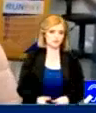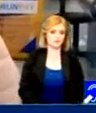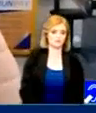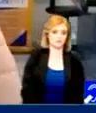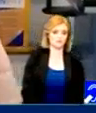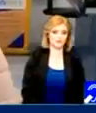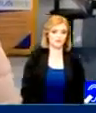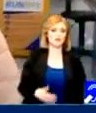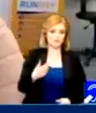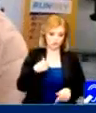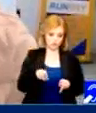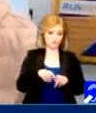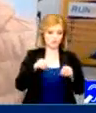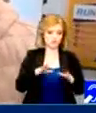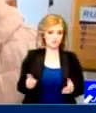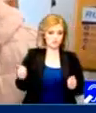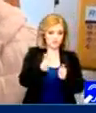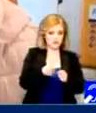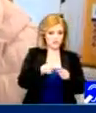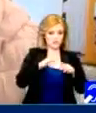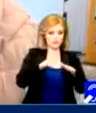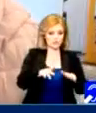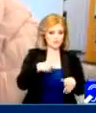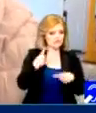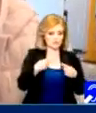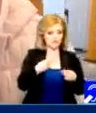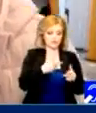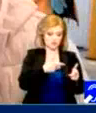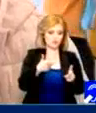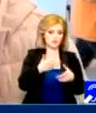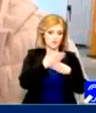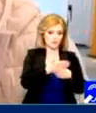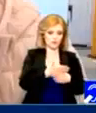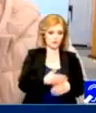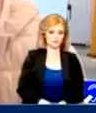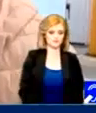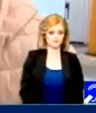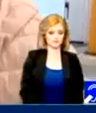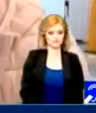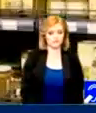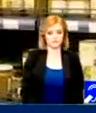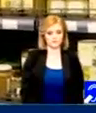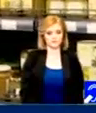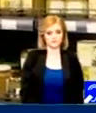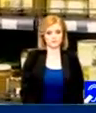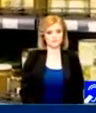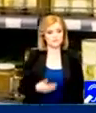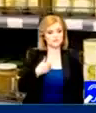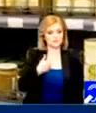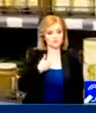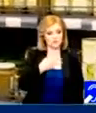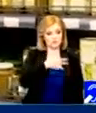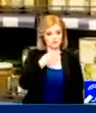Am hotărât să mă alătur acestei campanii pentru că mereu sunt gata să fac fapte bune și să ajut oamenii care nu au aceleași posibilități ca și noi. Aș vrea să spun că